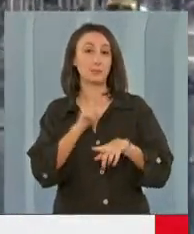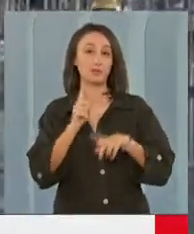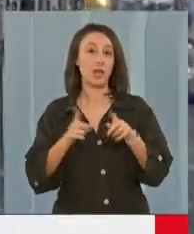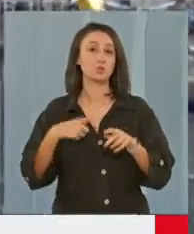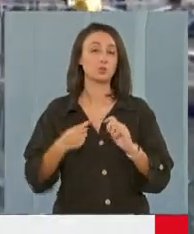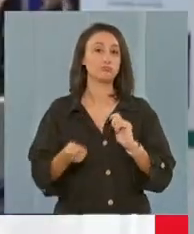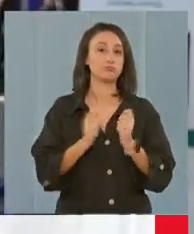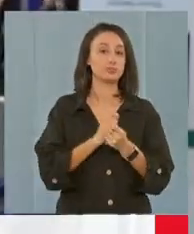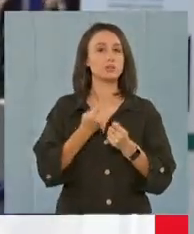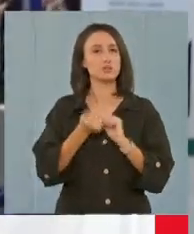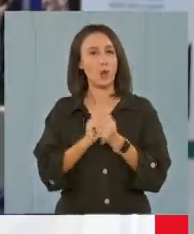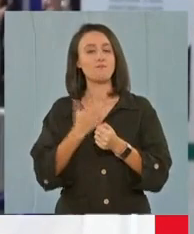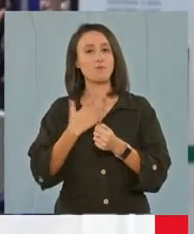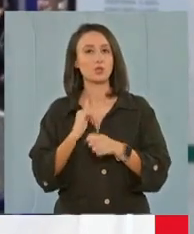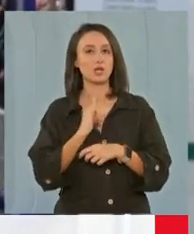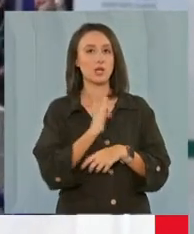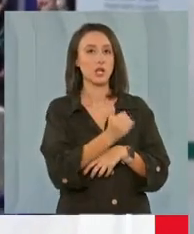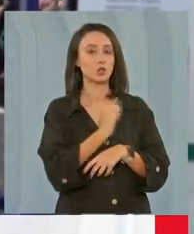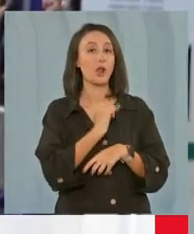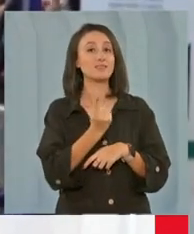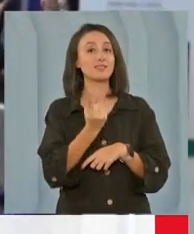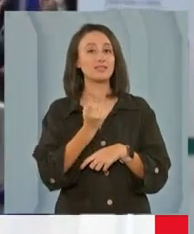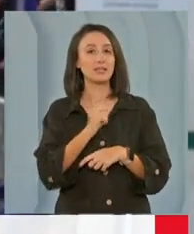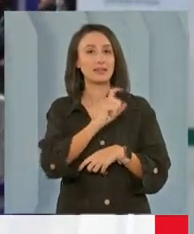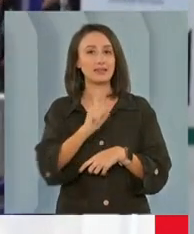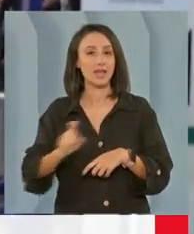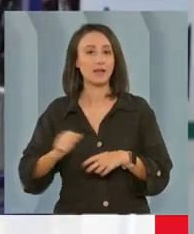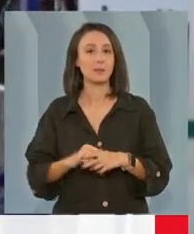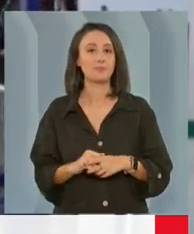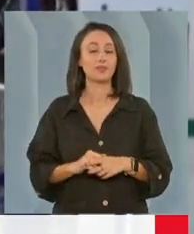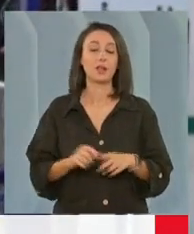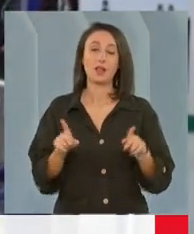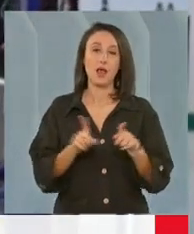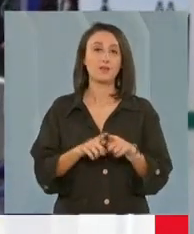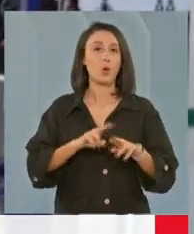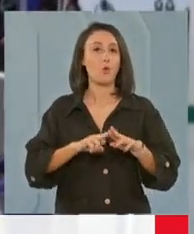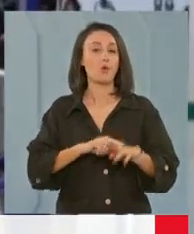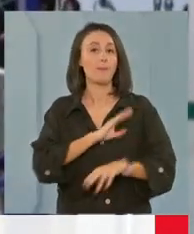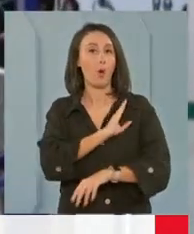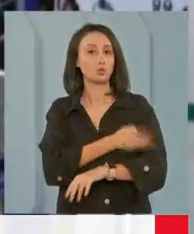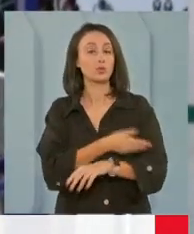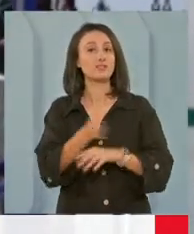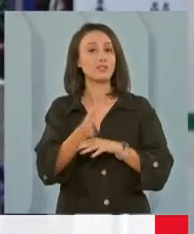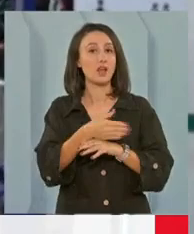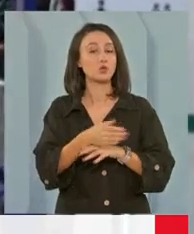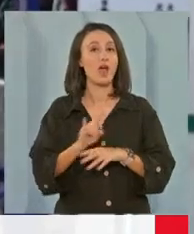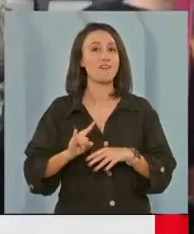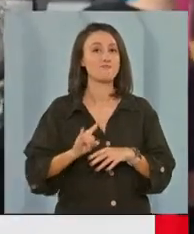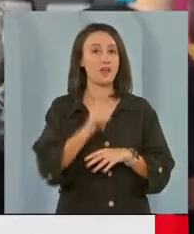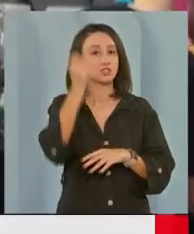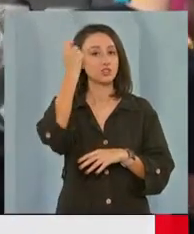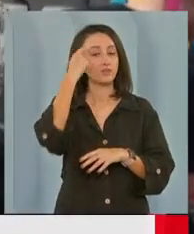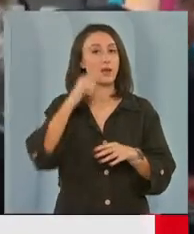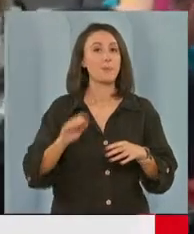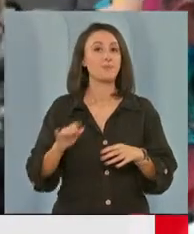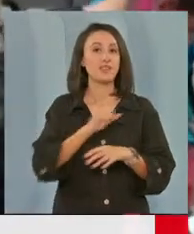în tranzit sau vor să călătorească înspre sau dinspre Italia. De asemenea, potrivit autorităților naționale a aviației civile